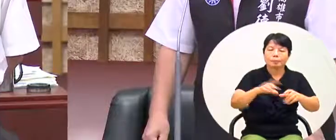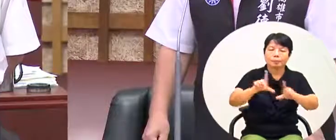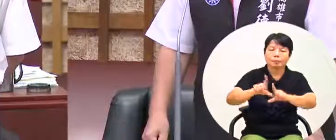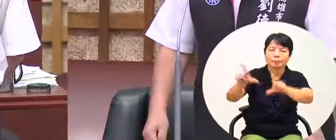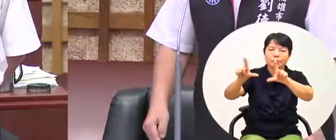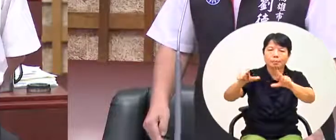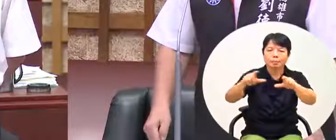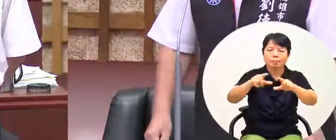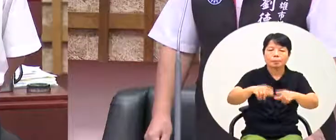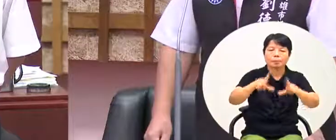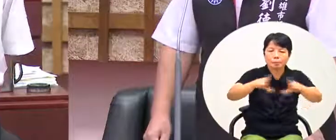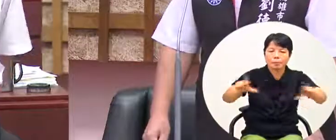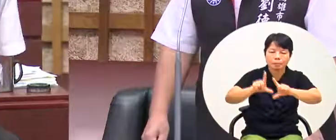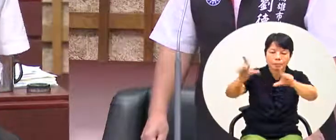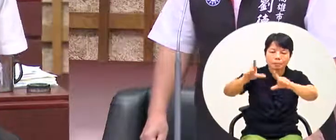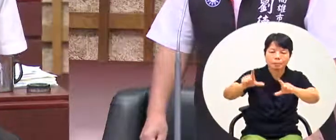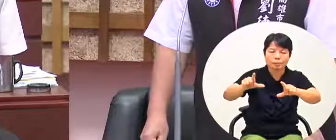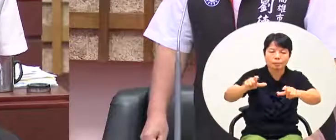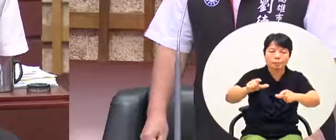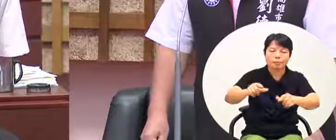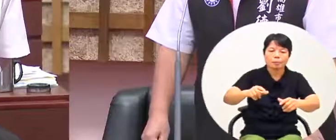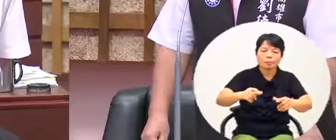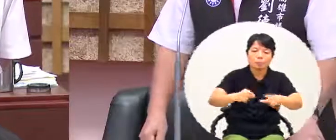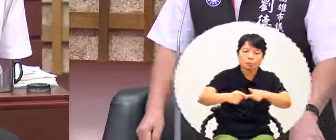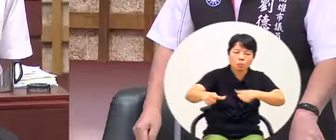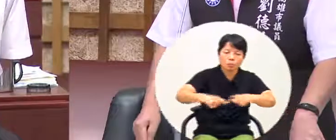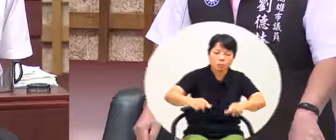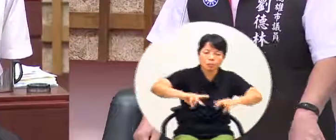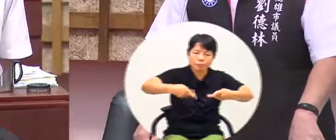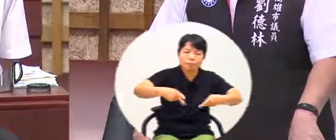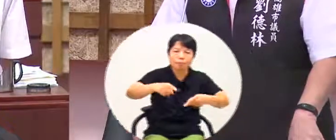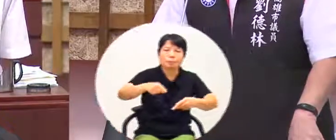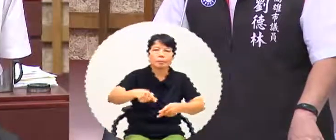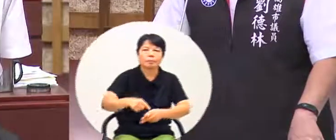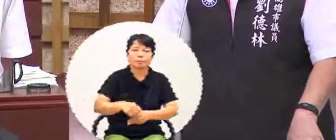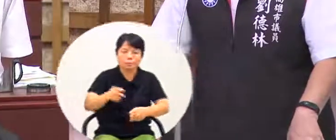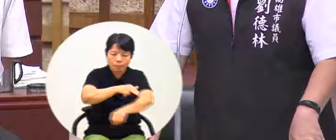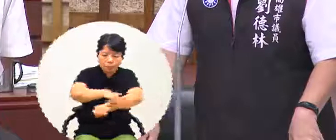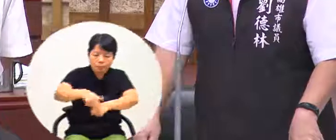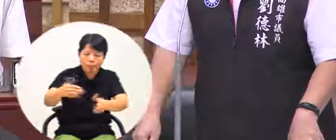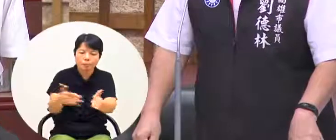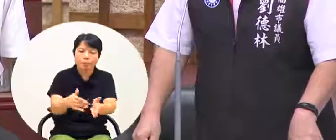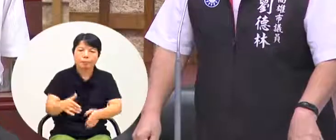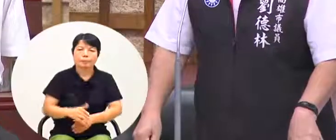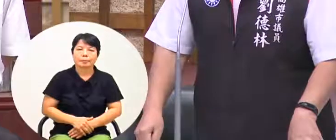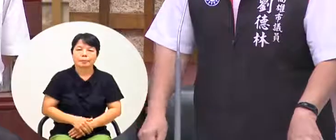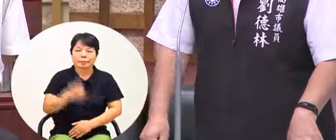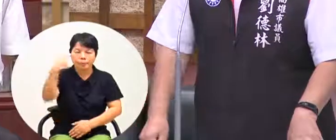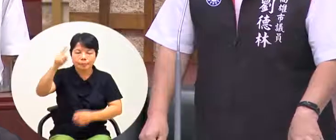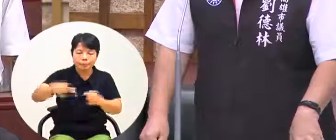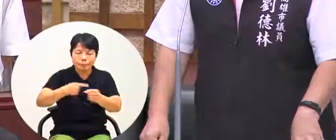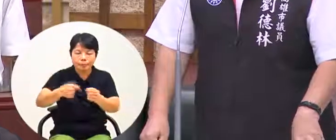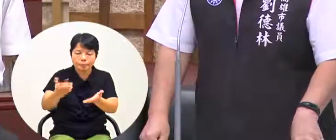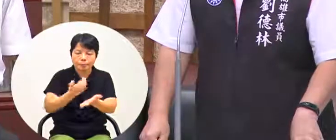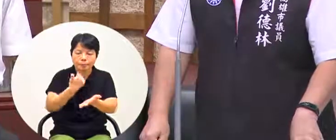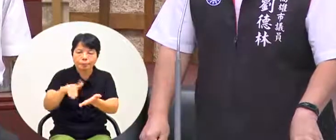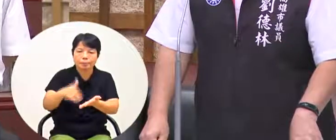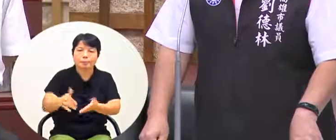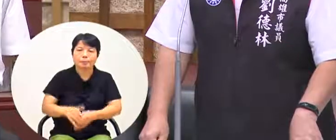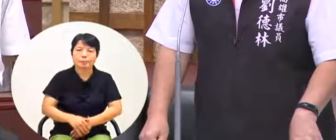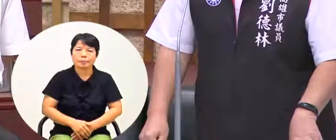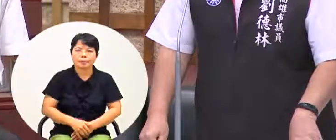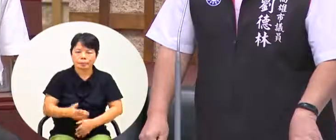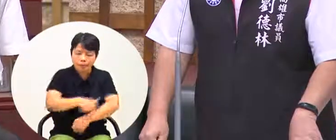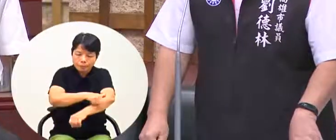经都设计完成，那明年我们会把我们那个预算，我们本来就有计划，就是要趁这个机会